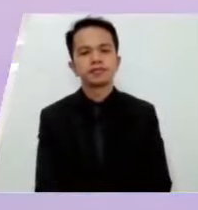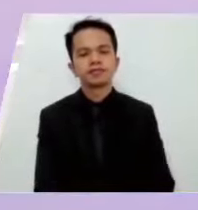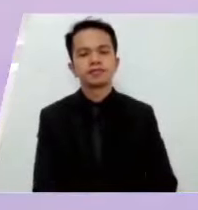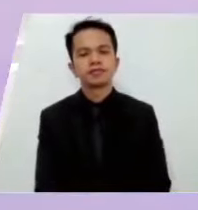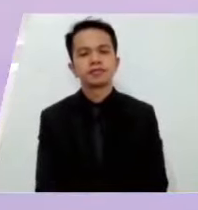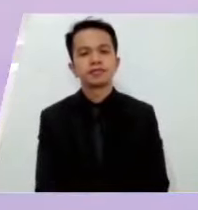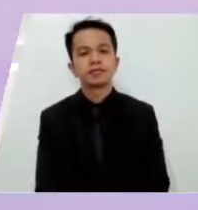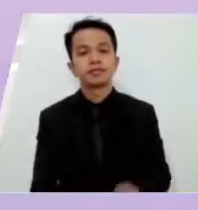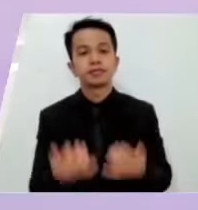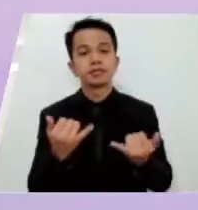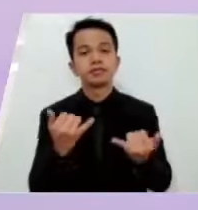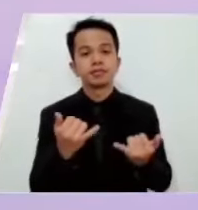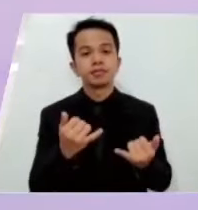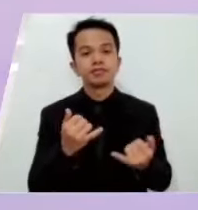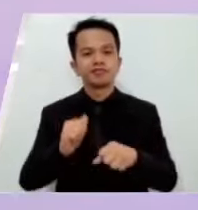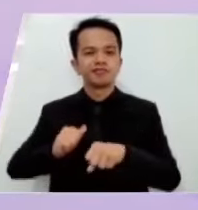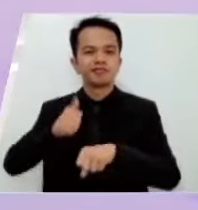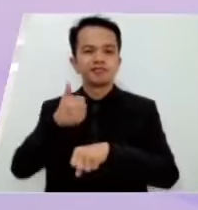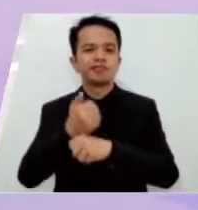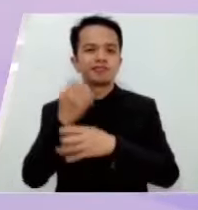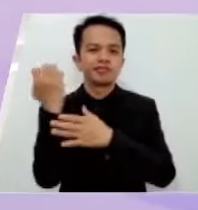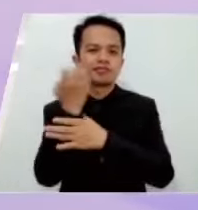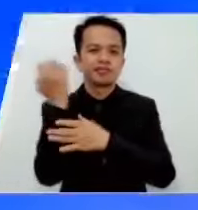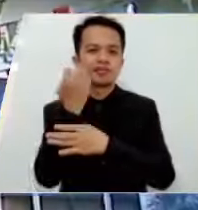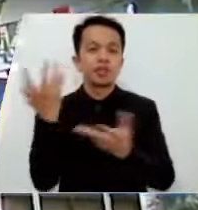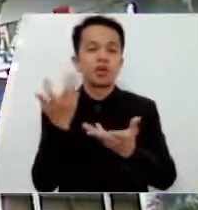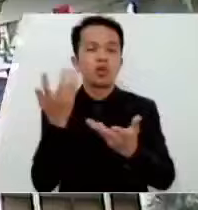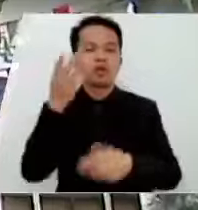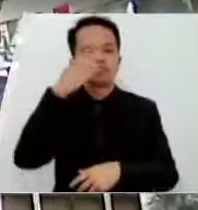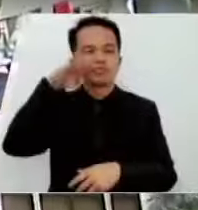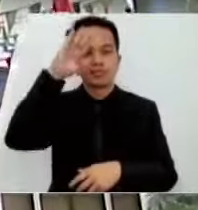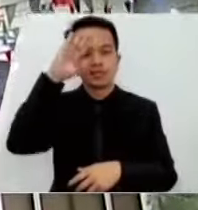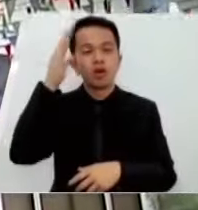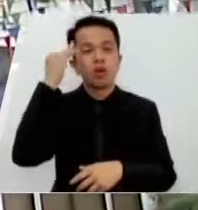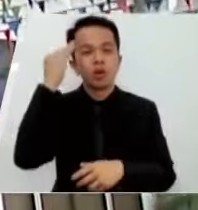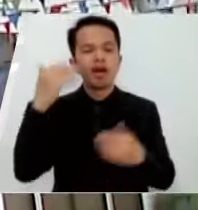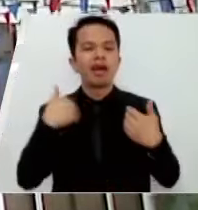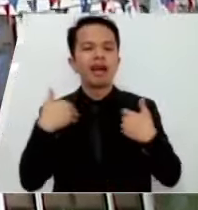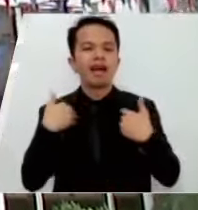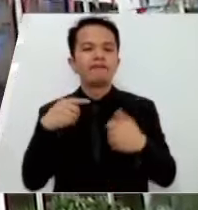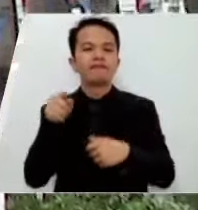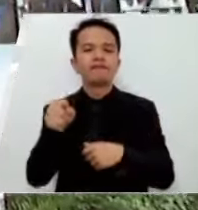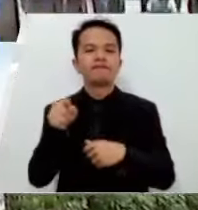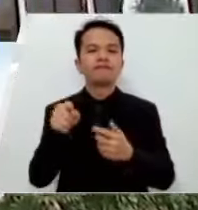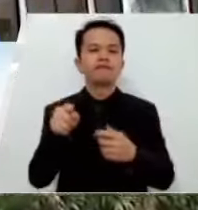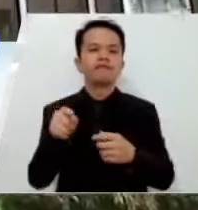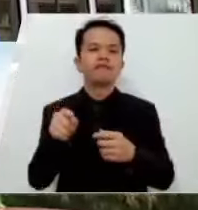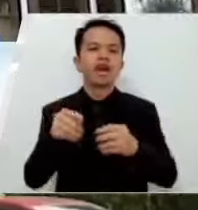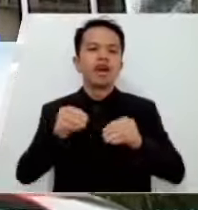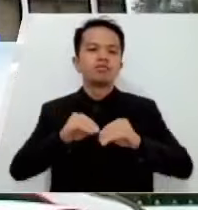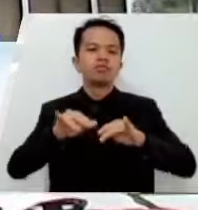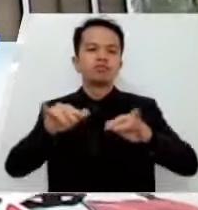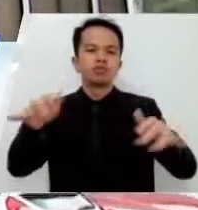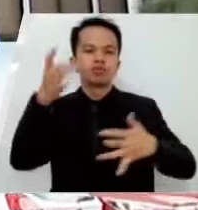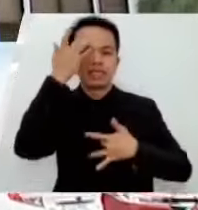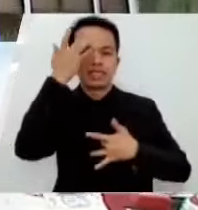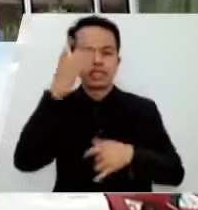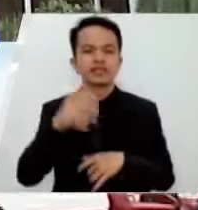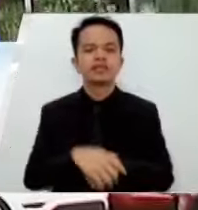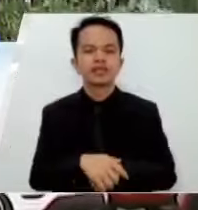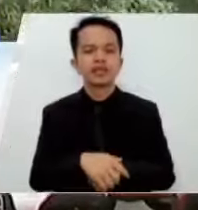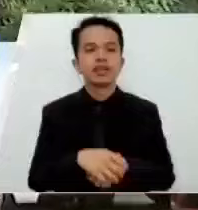Isinailalim na rin sa state of calamity ang lalawigan ng Cavite dahil sa pertussis outbreak. Ikalawang lugar na ito sa bansa kasunod ng Iloilo City